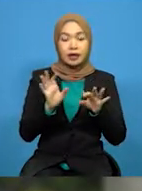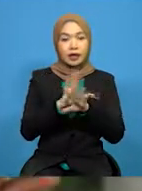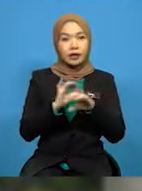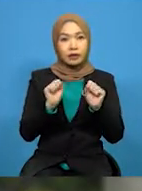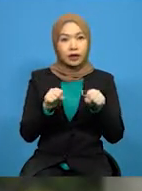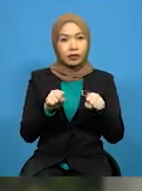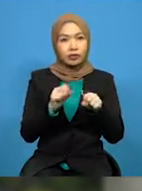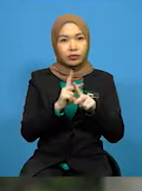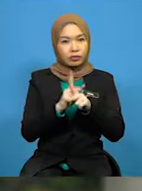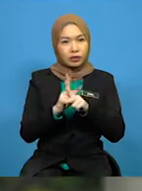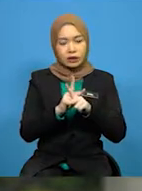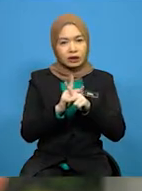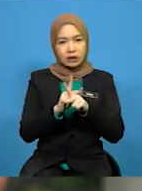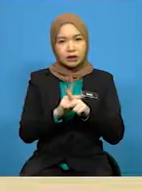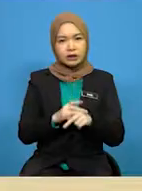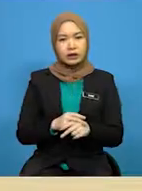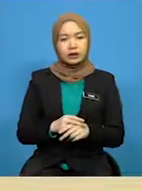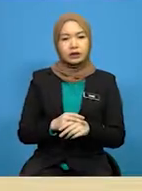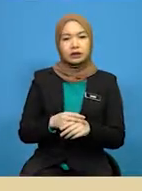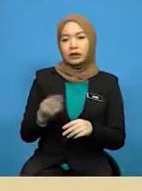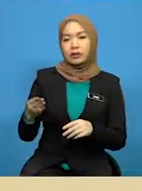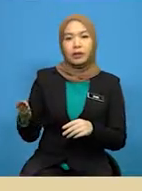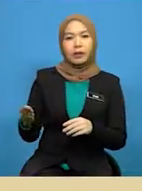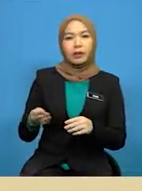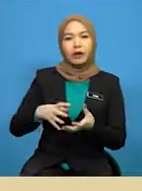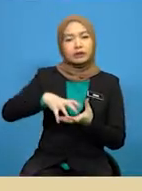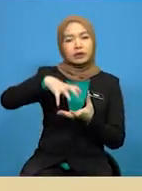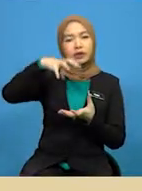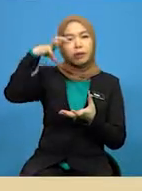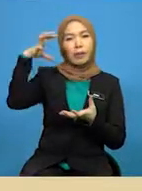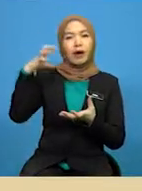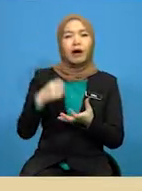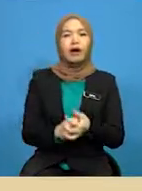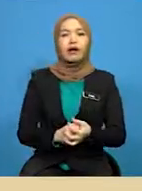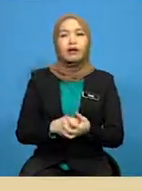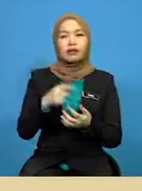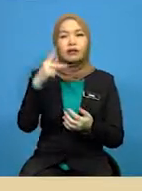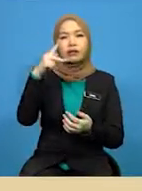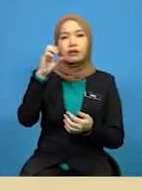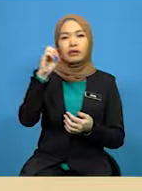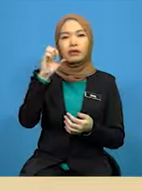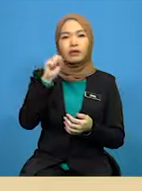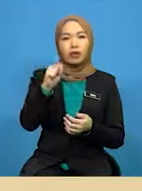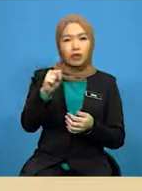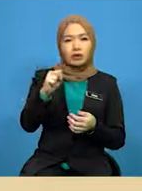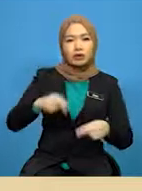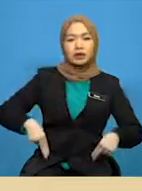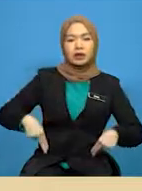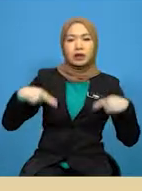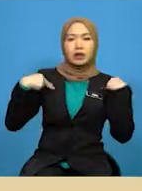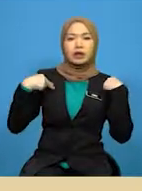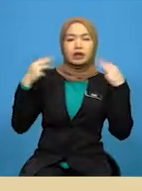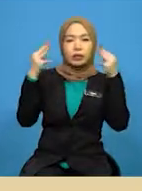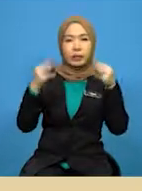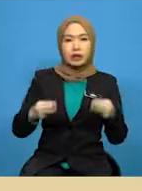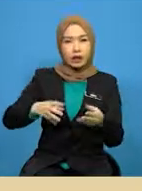dan dibiarkan harga barang terus naik, maka kesannya kos hidup masyarakat akan meningkat, di mana pendapatan